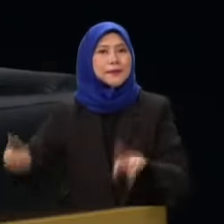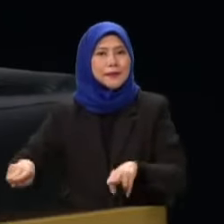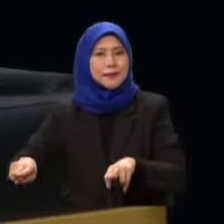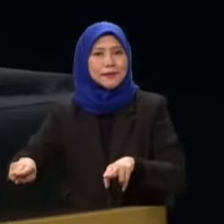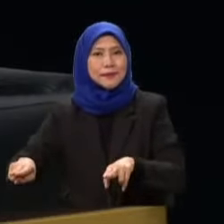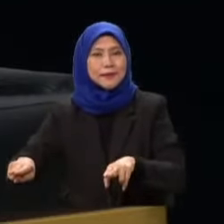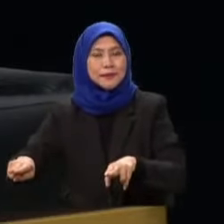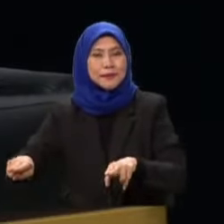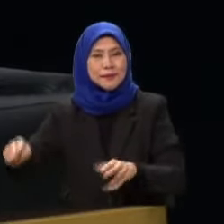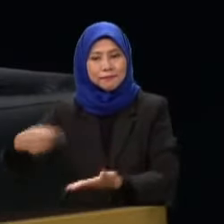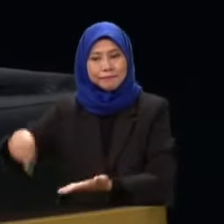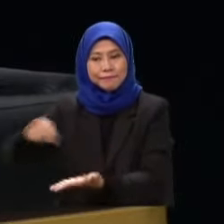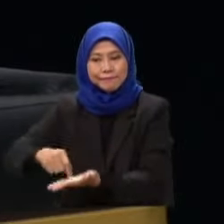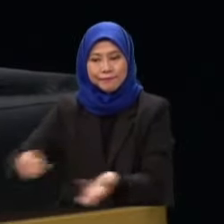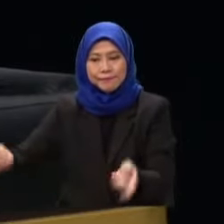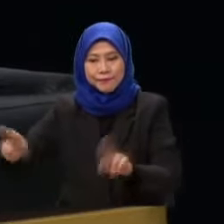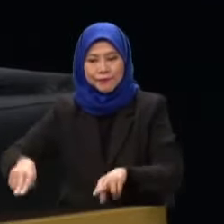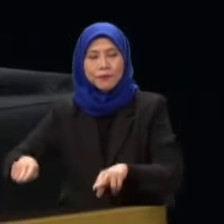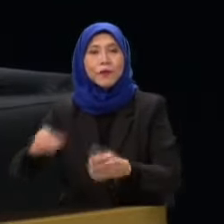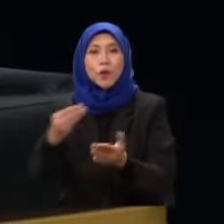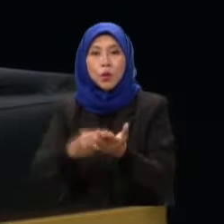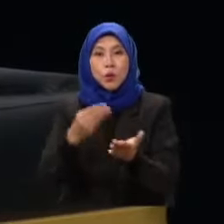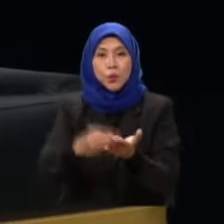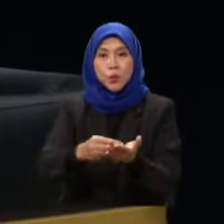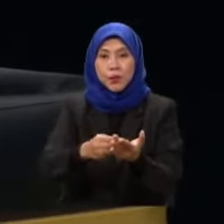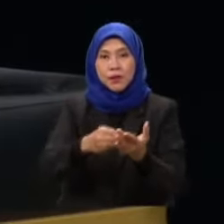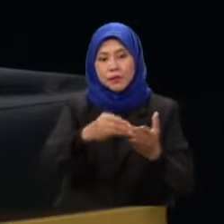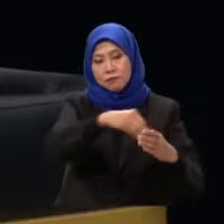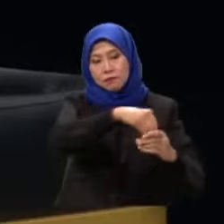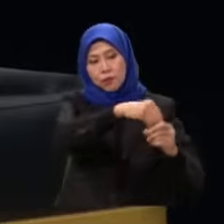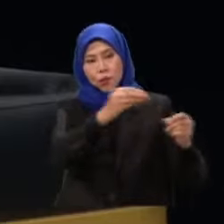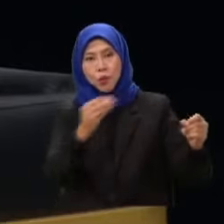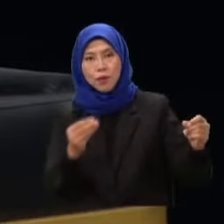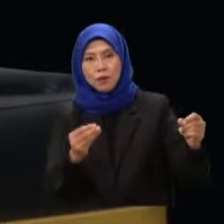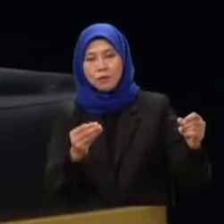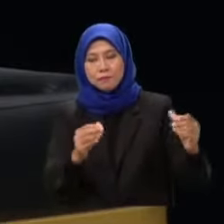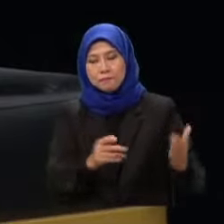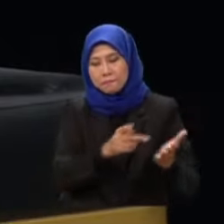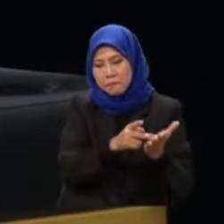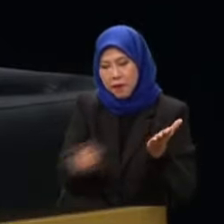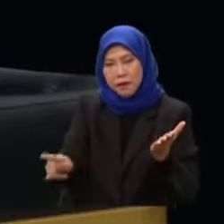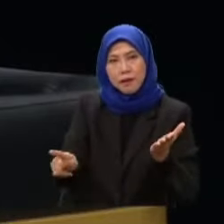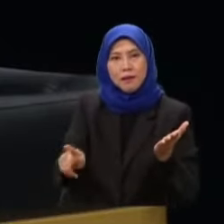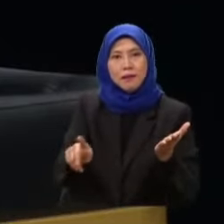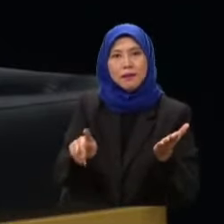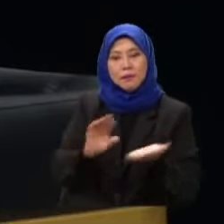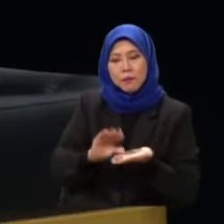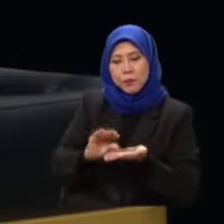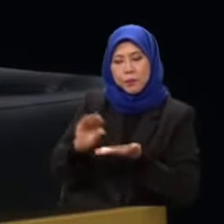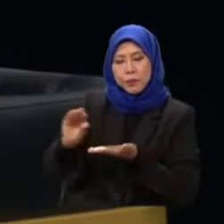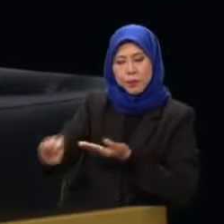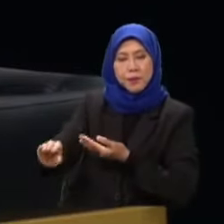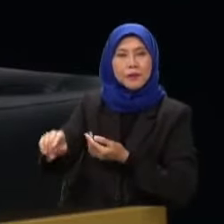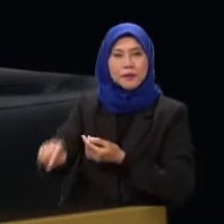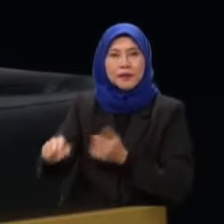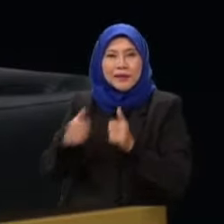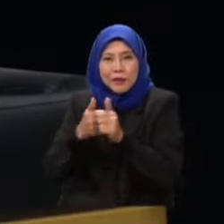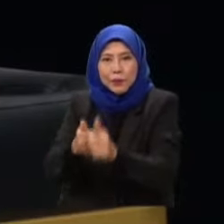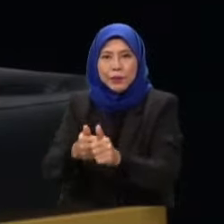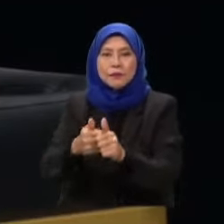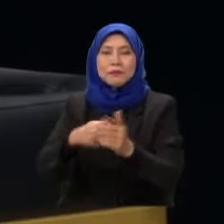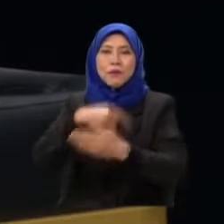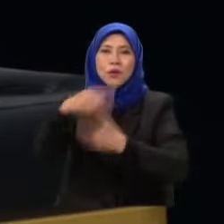Devi dan Dewa ada perjanjian peruntukkan to akan dikeluarkan estago peringkat mengikut kepada vasa vasorum